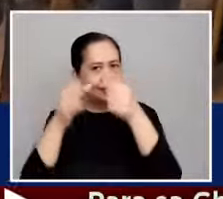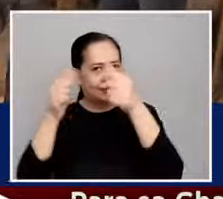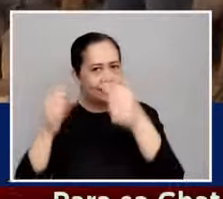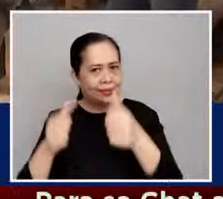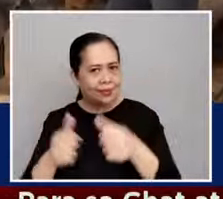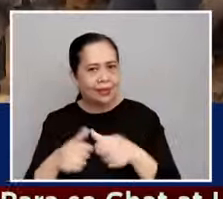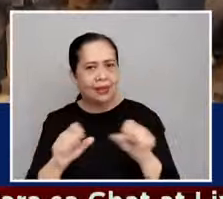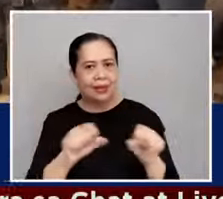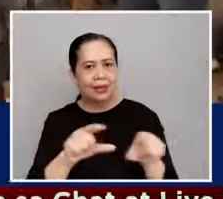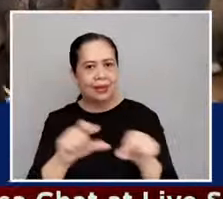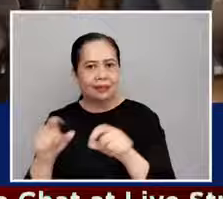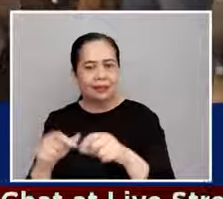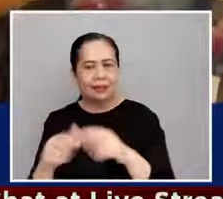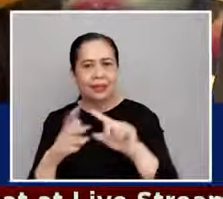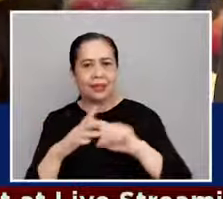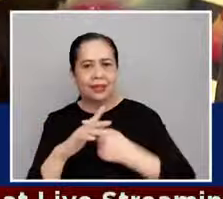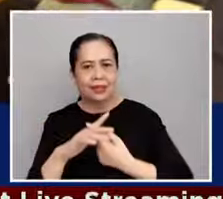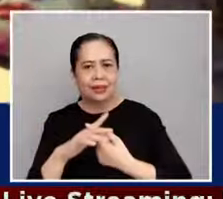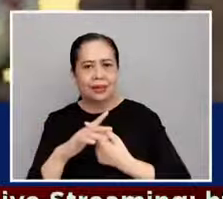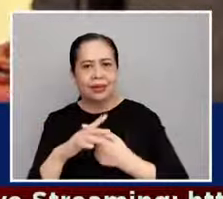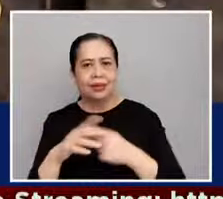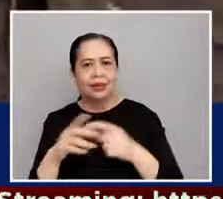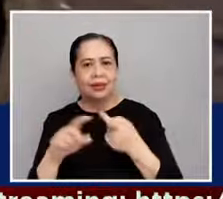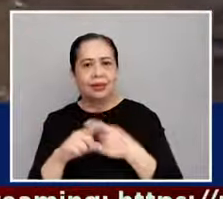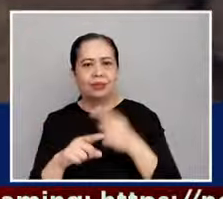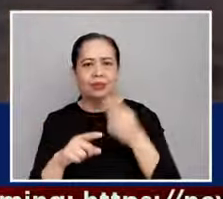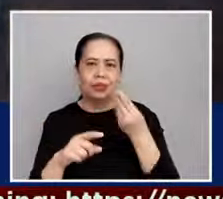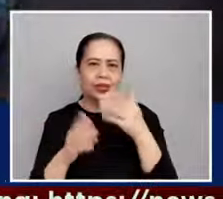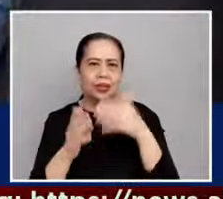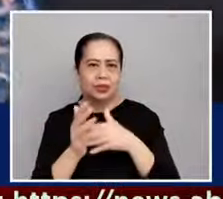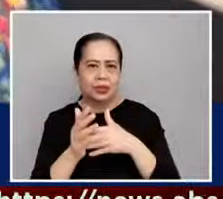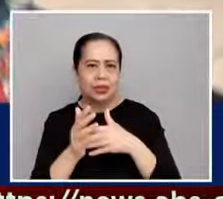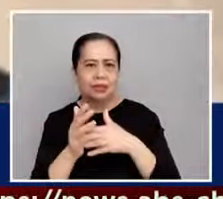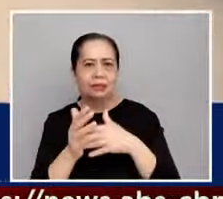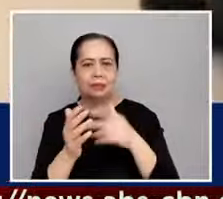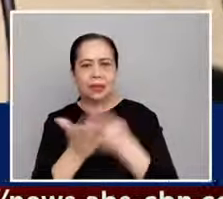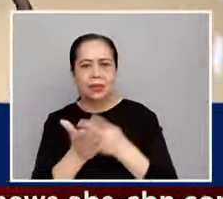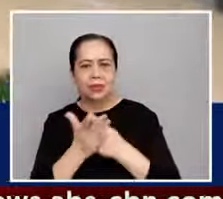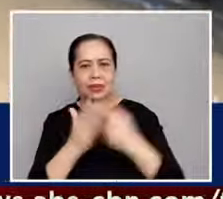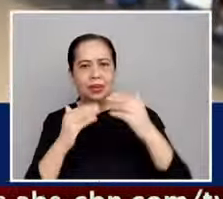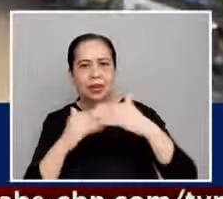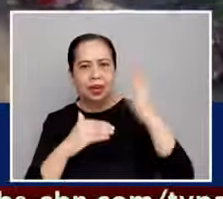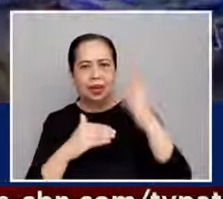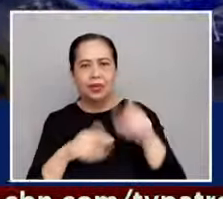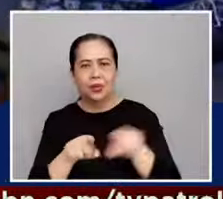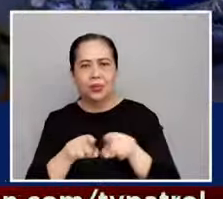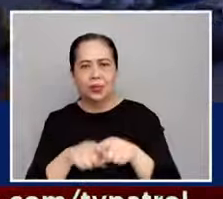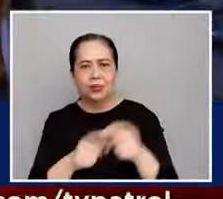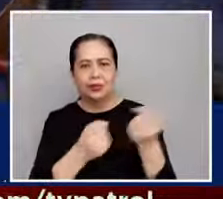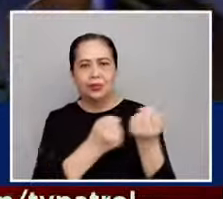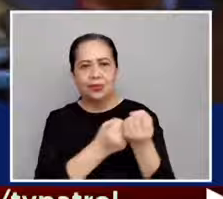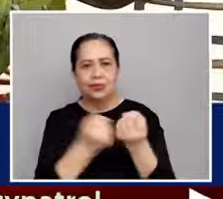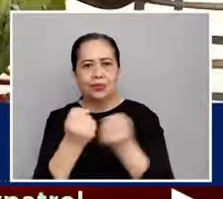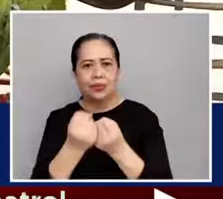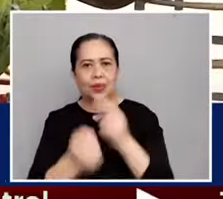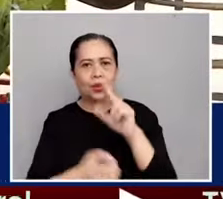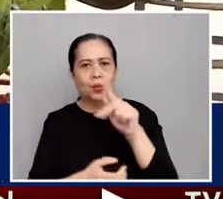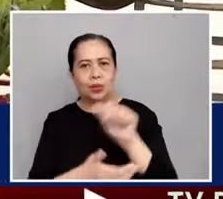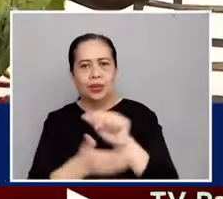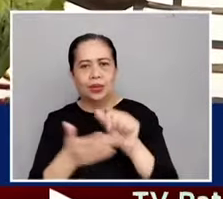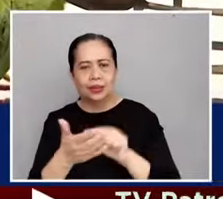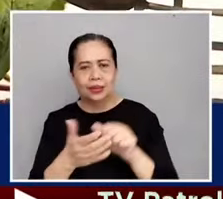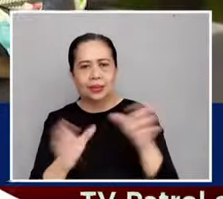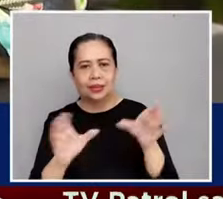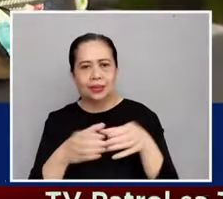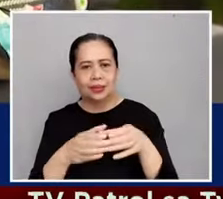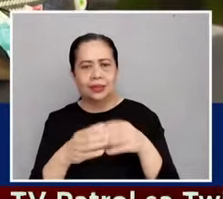auction price na magsisimula sa 1,000 piso pataas. Tinataguyod din ng Ladies Who Launch, UP Artist Circle at